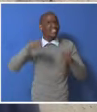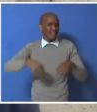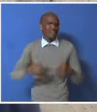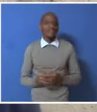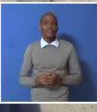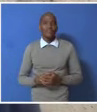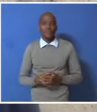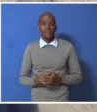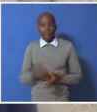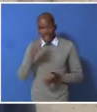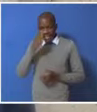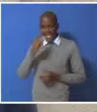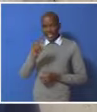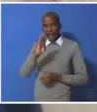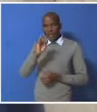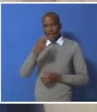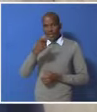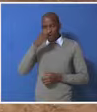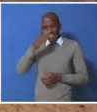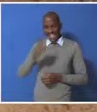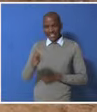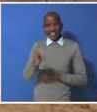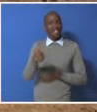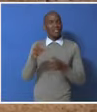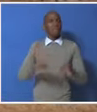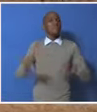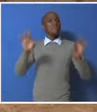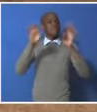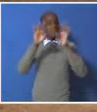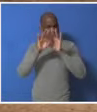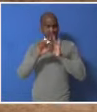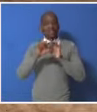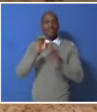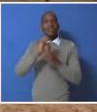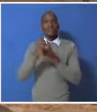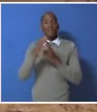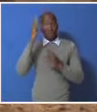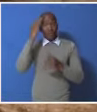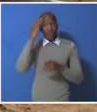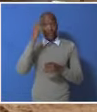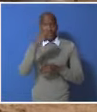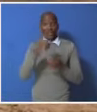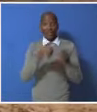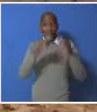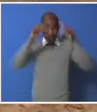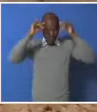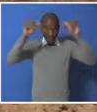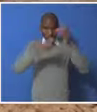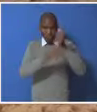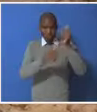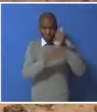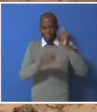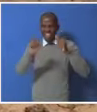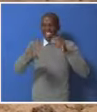biogas e na le mosola mo tikologong ga re tsaya sekaebologo jwa dikgomo ga bole fela mo